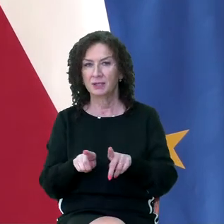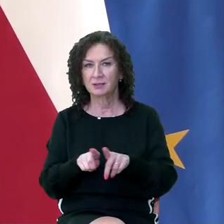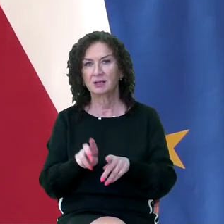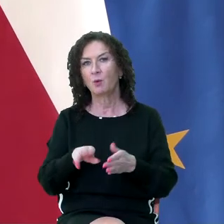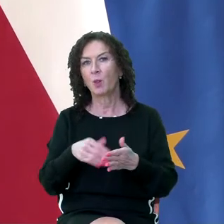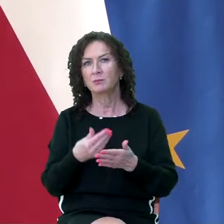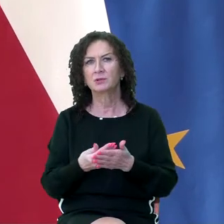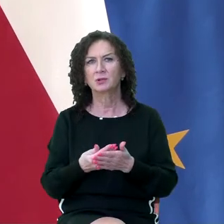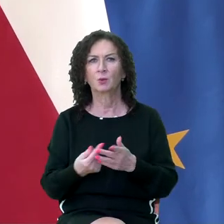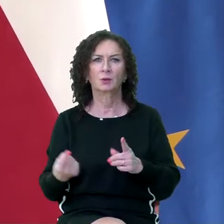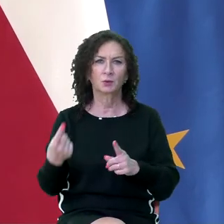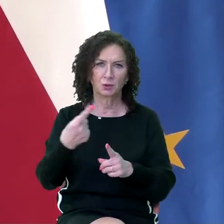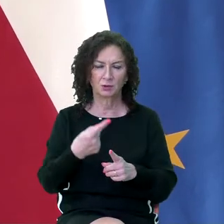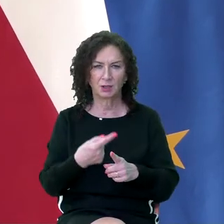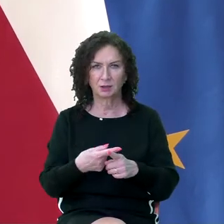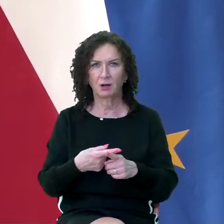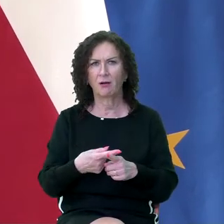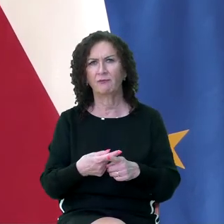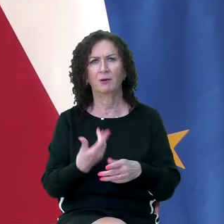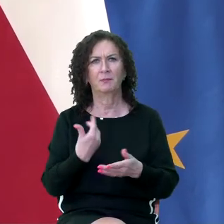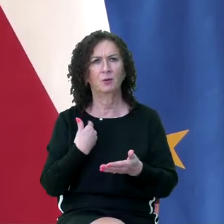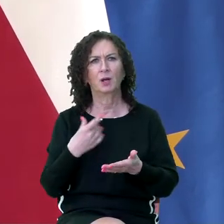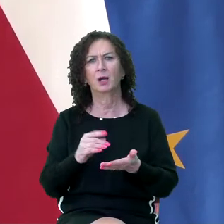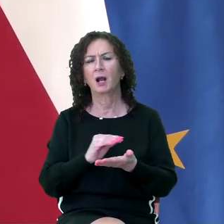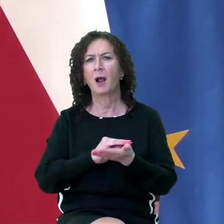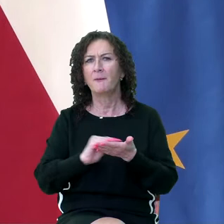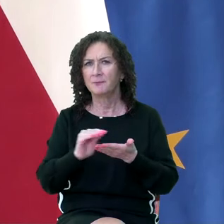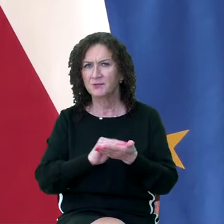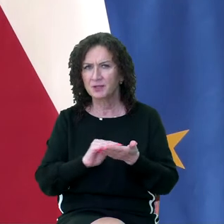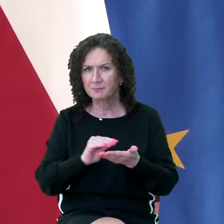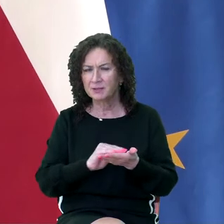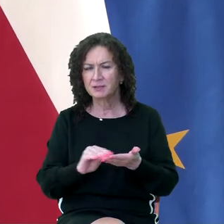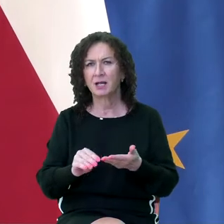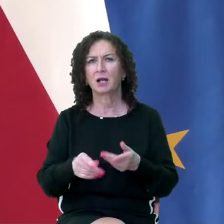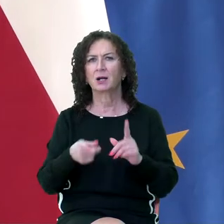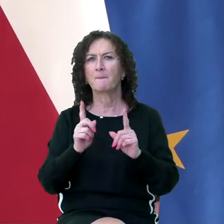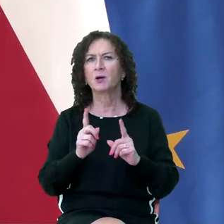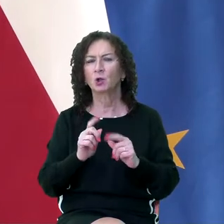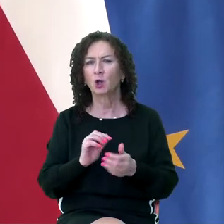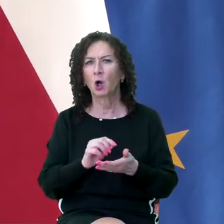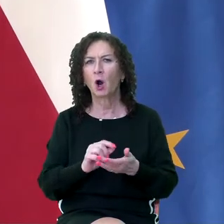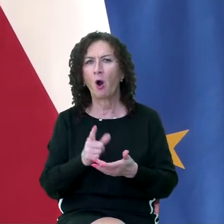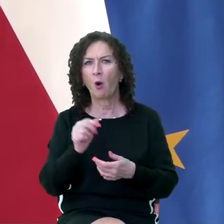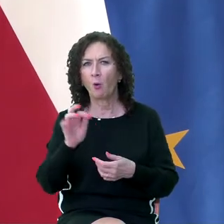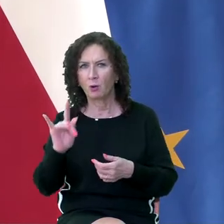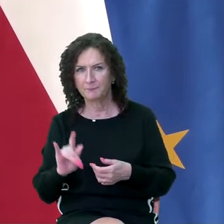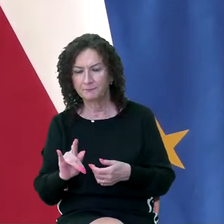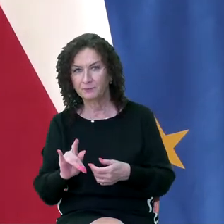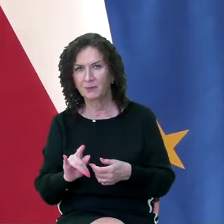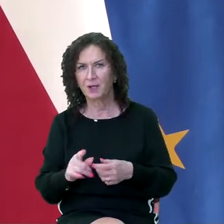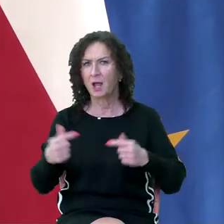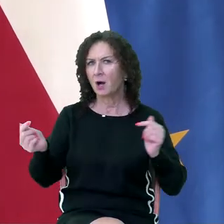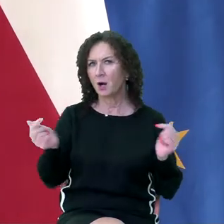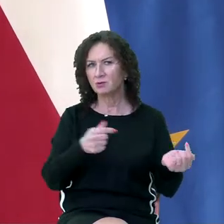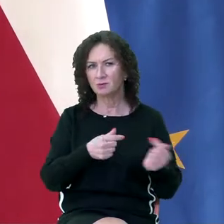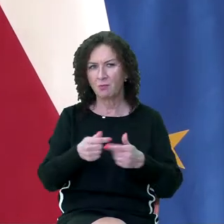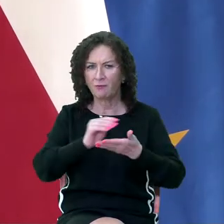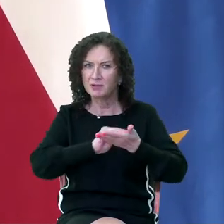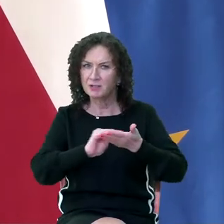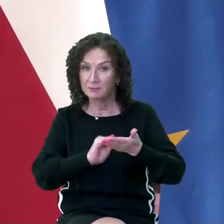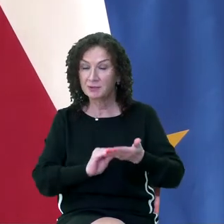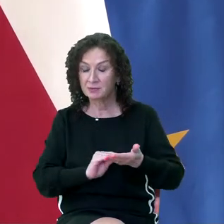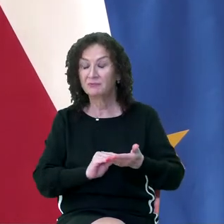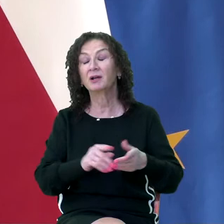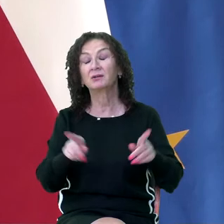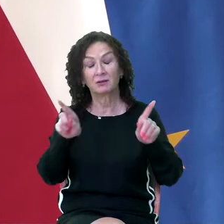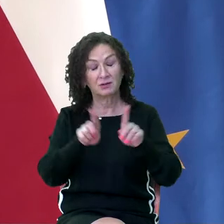z debat, z uwag, które wtedy wnoszono, również zachowały się w naszych zasobach archiwów państwowych.